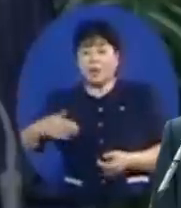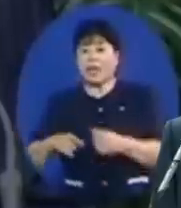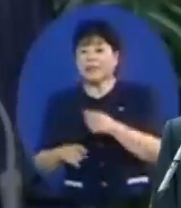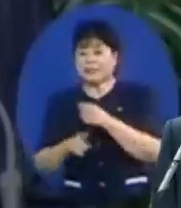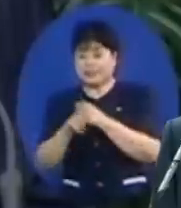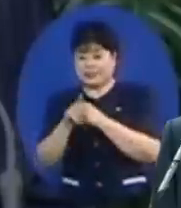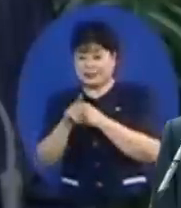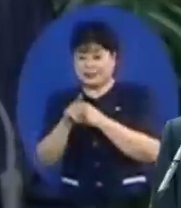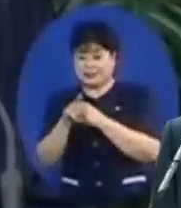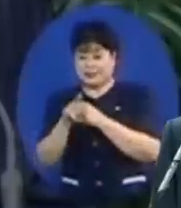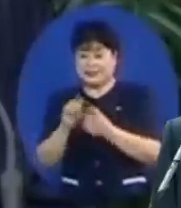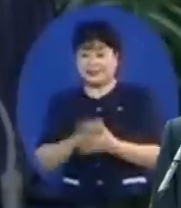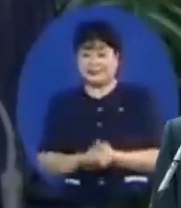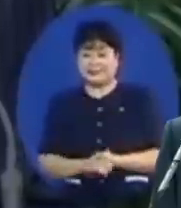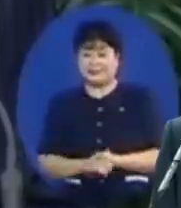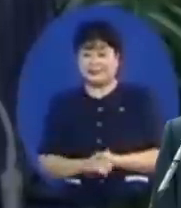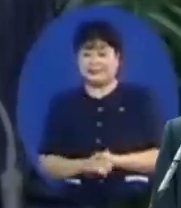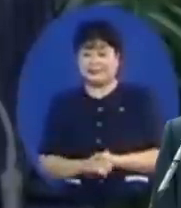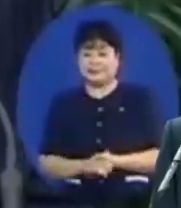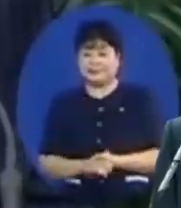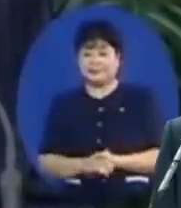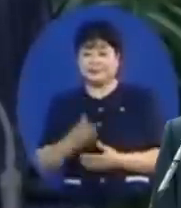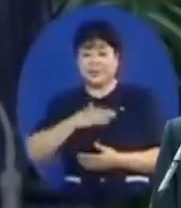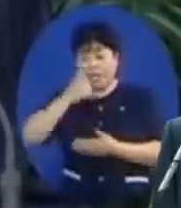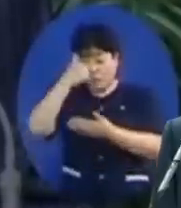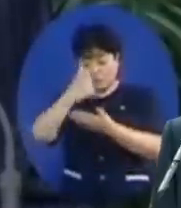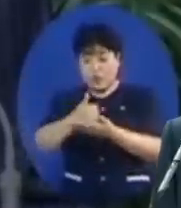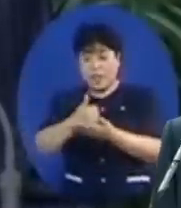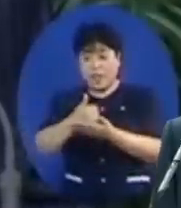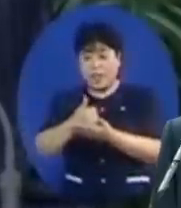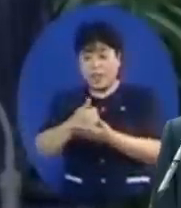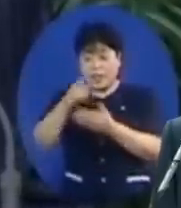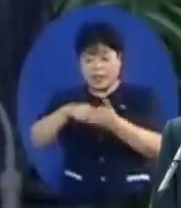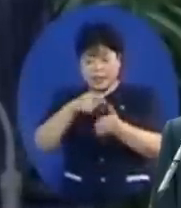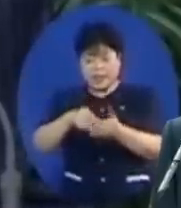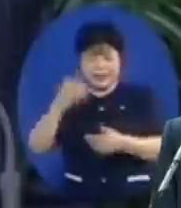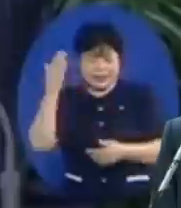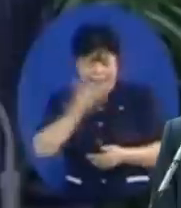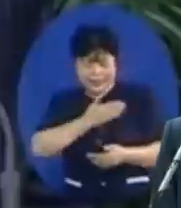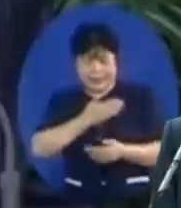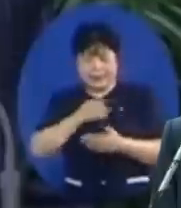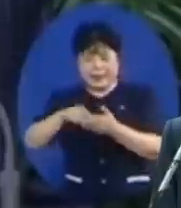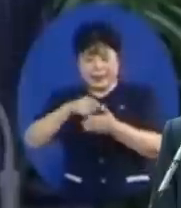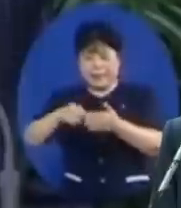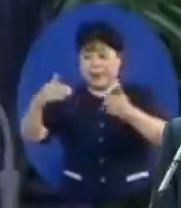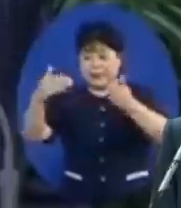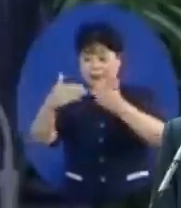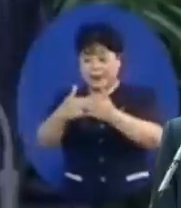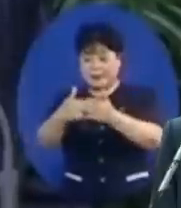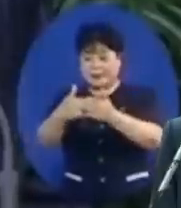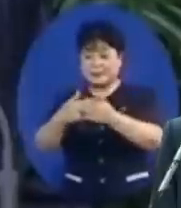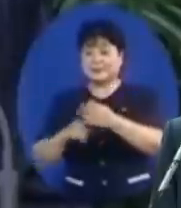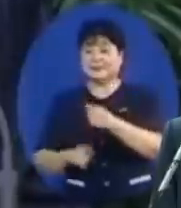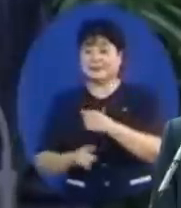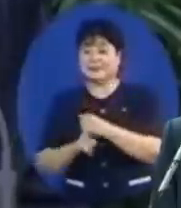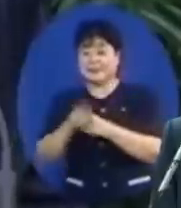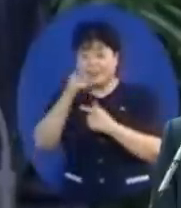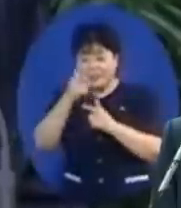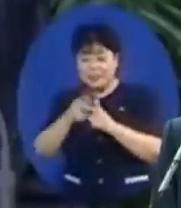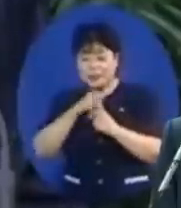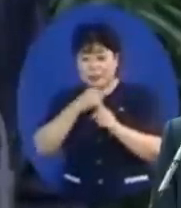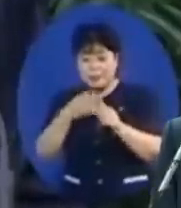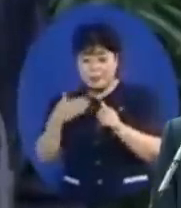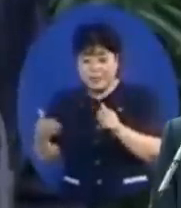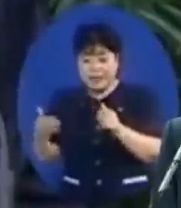상태인 것입니다. 내 죄를 다 청산해버린 상태인 것입니다. 그럼 예수 그리스도의